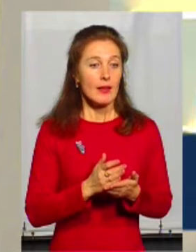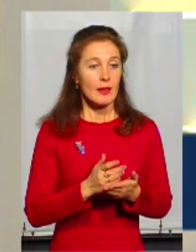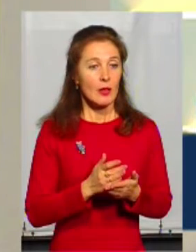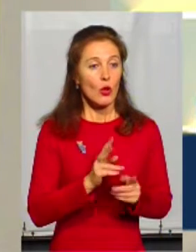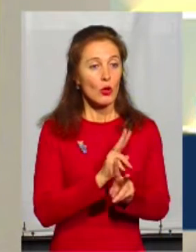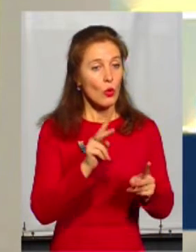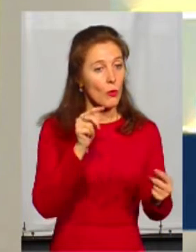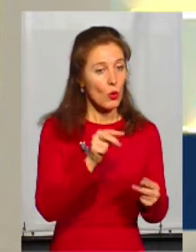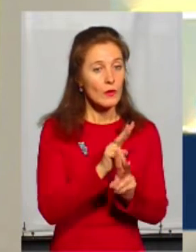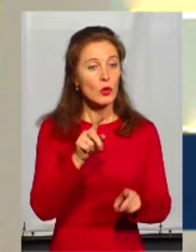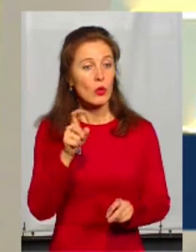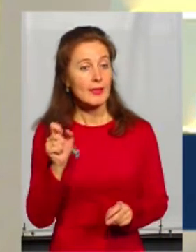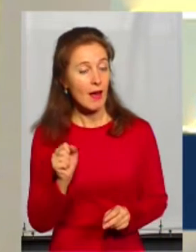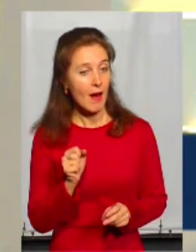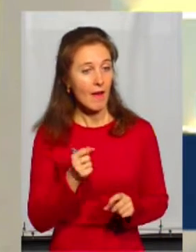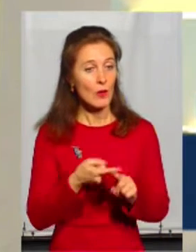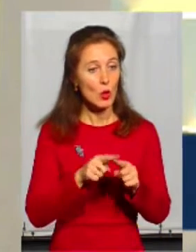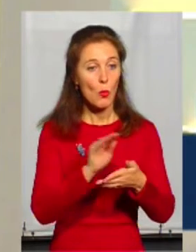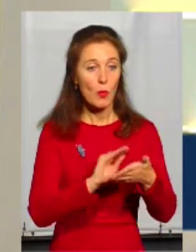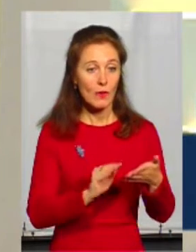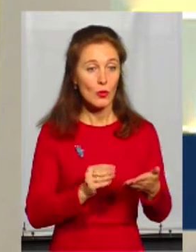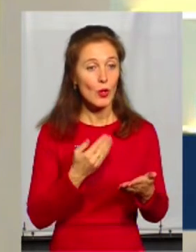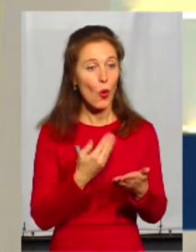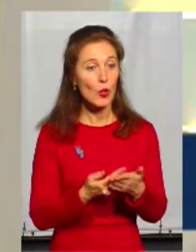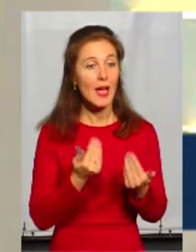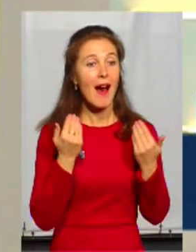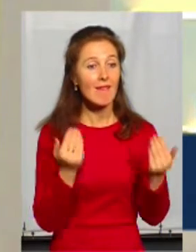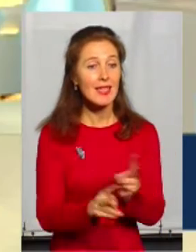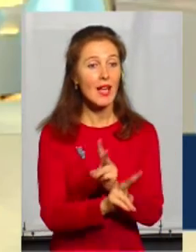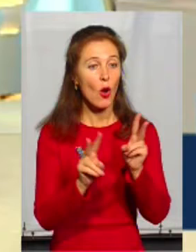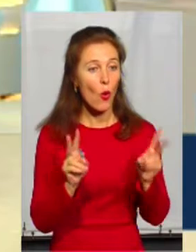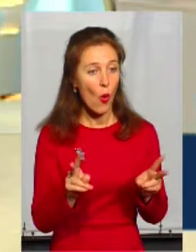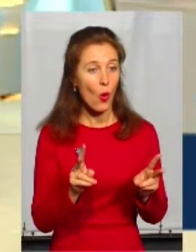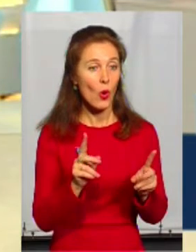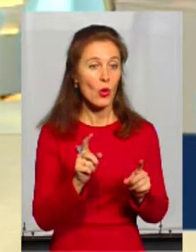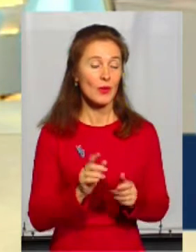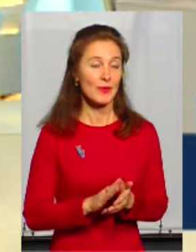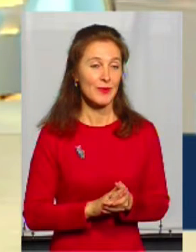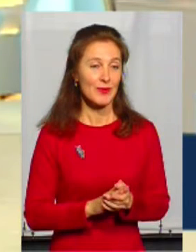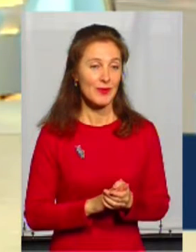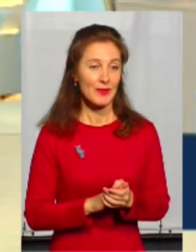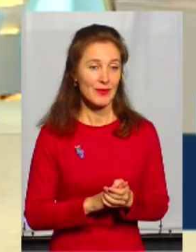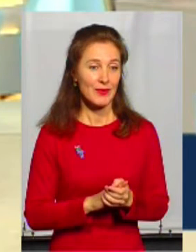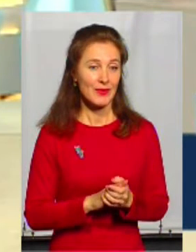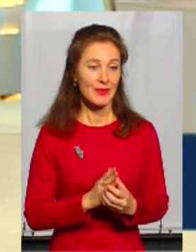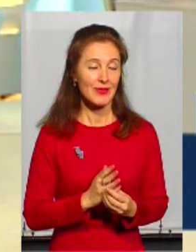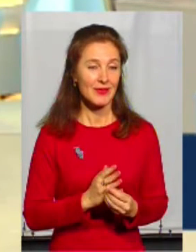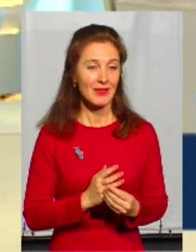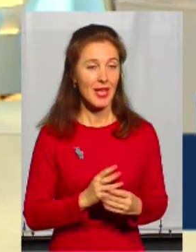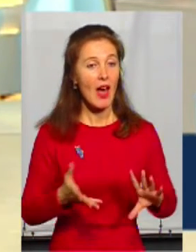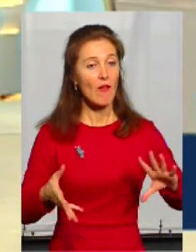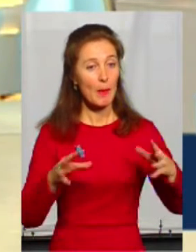цього нового правопису. Ось, а ви за кого? За етери чи за ефіри?